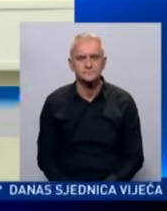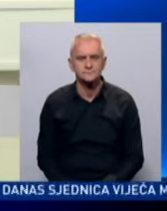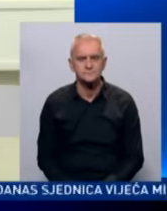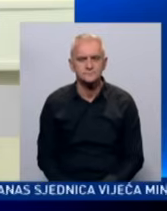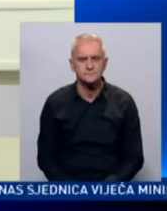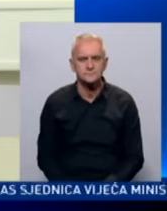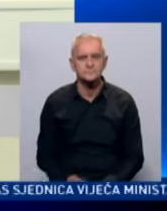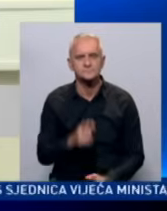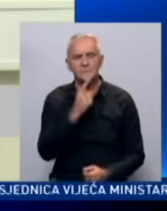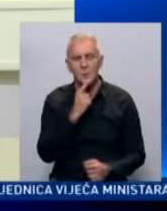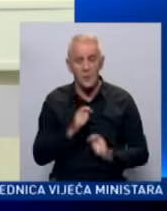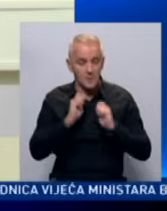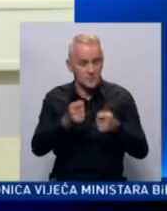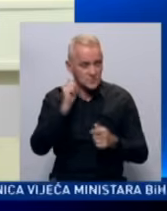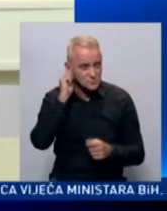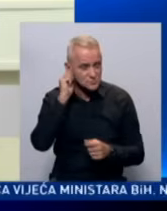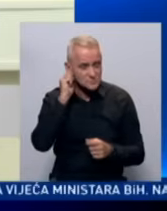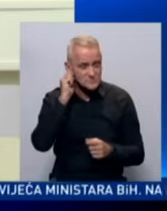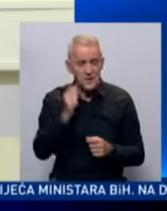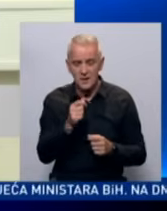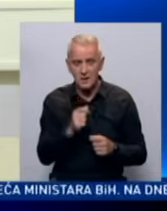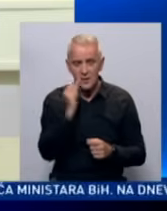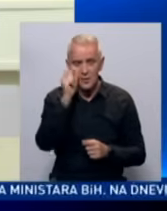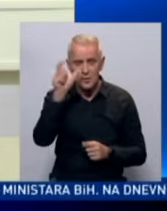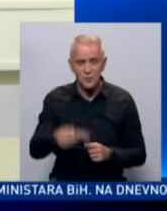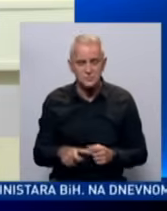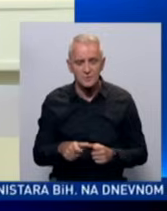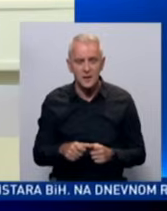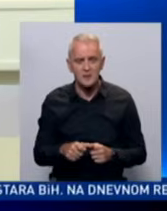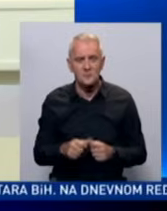Naljepnice koje je predala ženska osoba u mjestu Bačević, koje je skidala sama sa